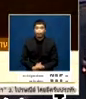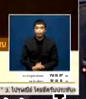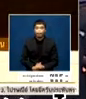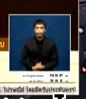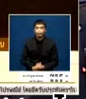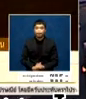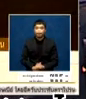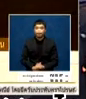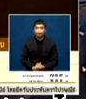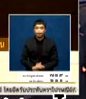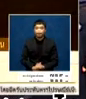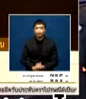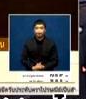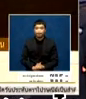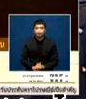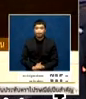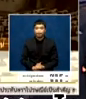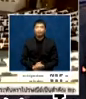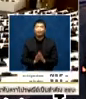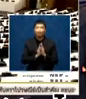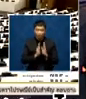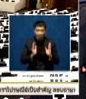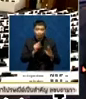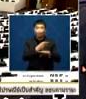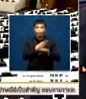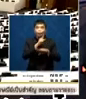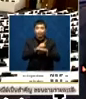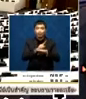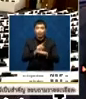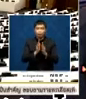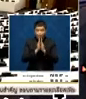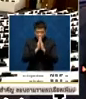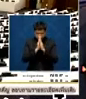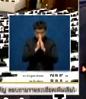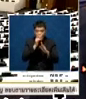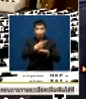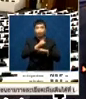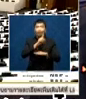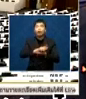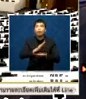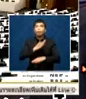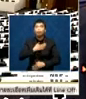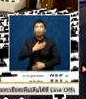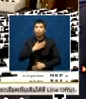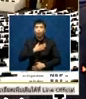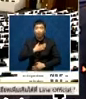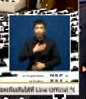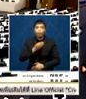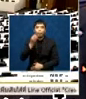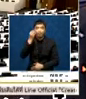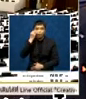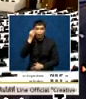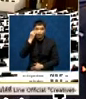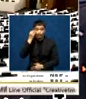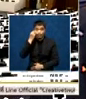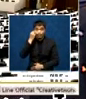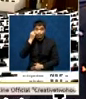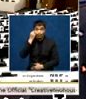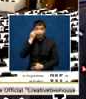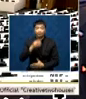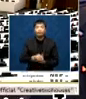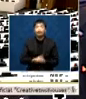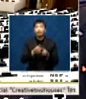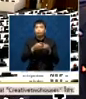มันมี ไม่ที่ผมถามขึ้นมาไม่ใช่อะไรนะคือหนึ่งคือไม่รู้พลาดตรงนี้ไปหรือเปล่าเพราะคนให้ความสนใจที่สภาใช่ไหมสองเนี่ยบ้าบอนะตอนบ่